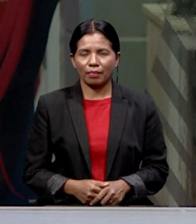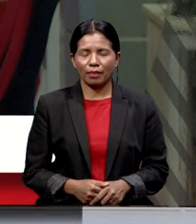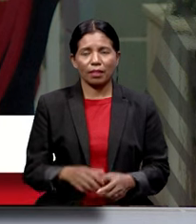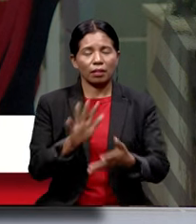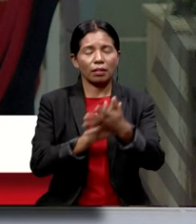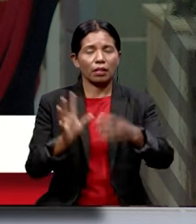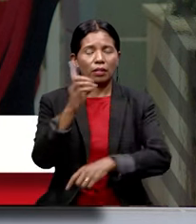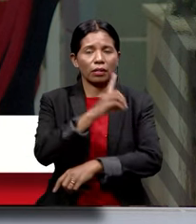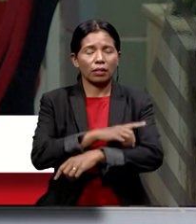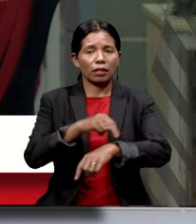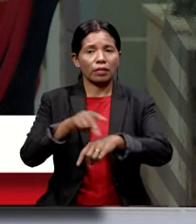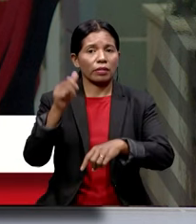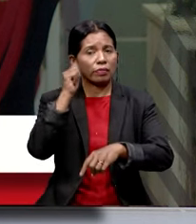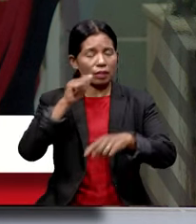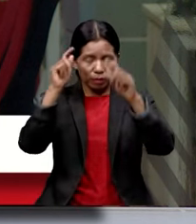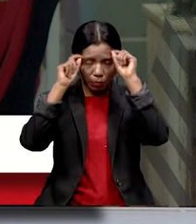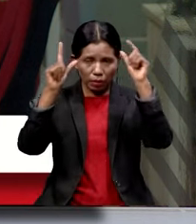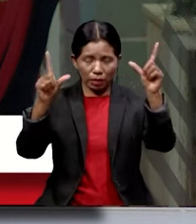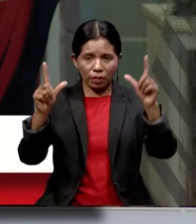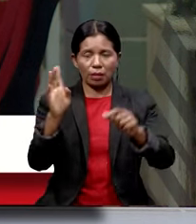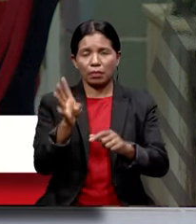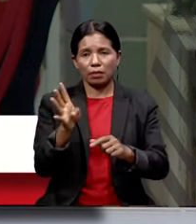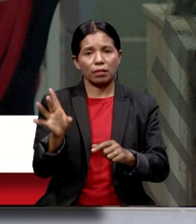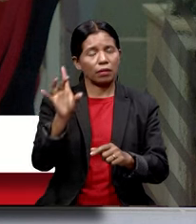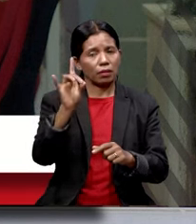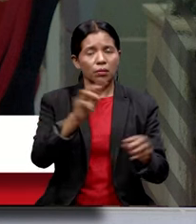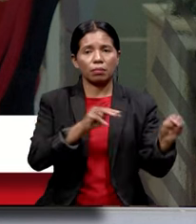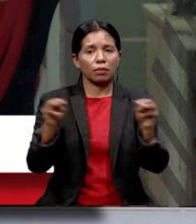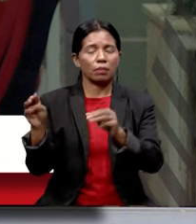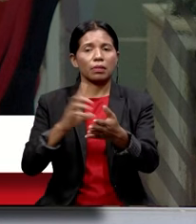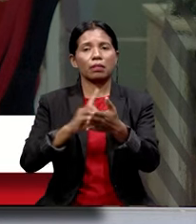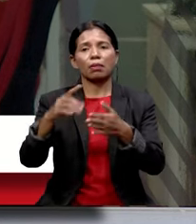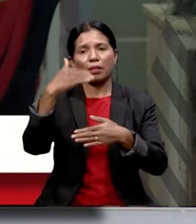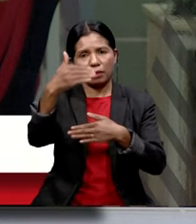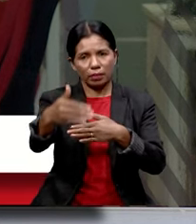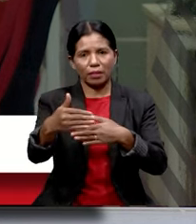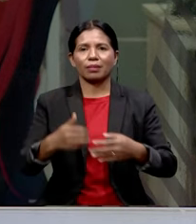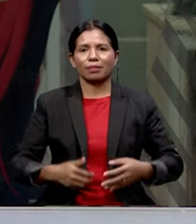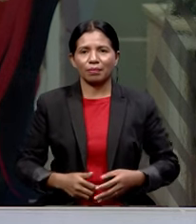Selebrasang lor nasional veto Timor Leste badala hat nulur racing walu adia basemana oing.